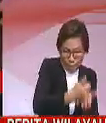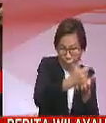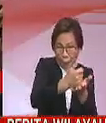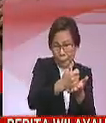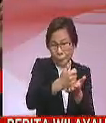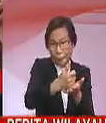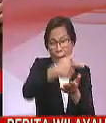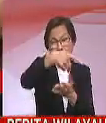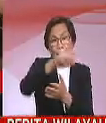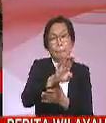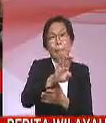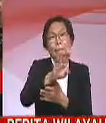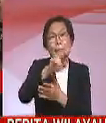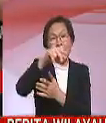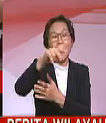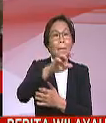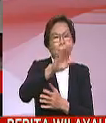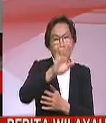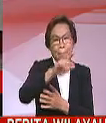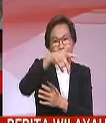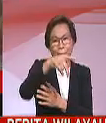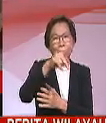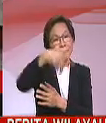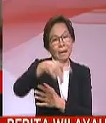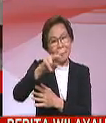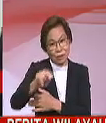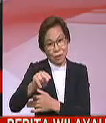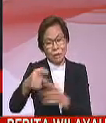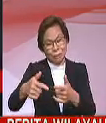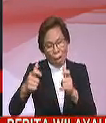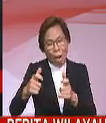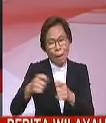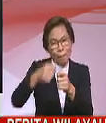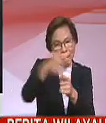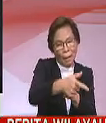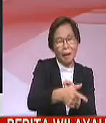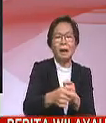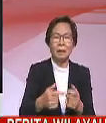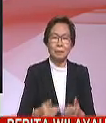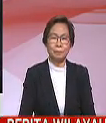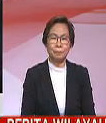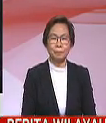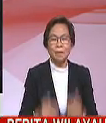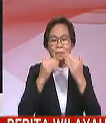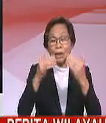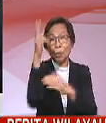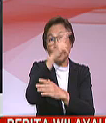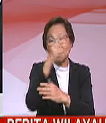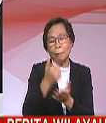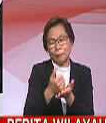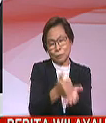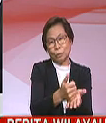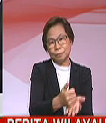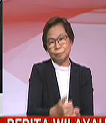prihatin nasional 2.0 dapat dipercepatkan. Kami terima kasihlah kerajaan beri